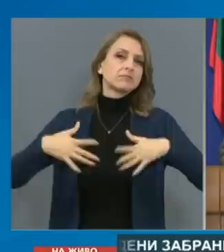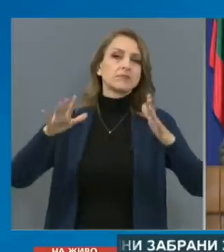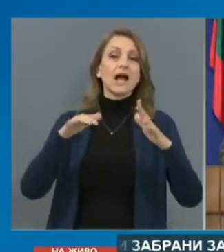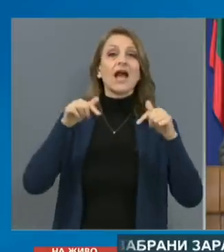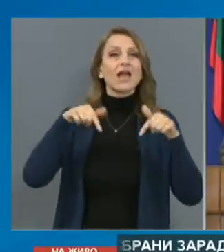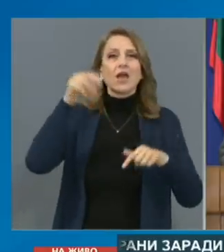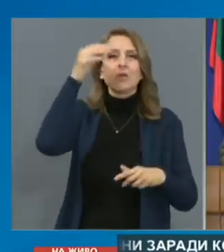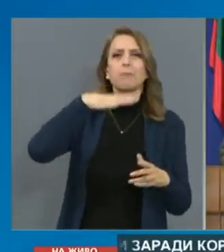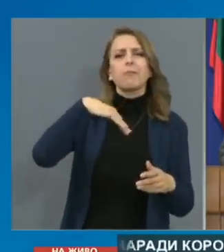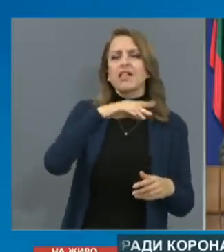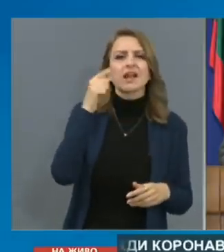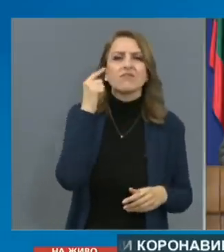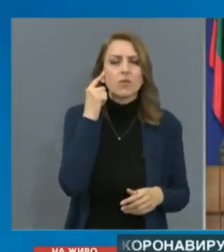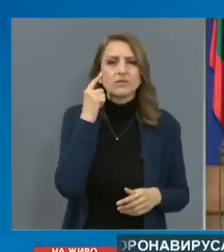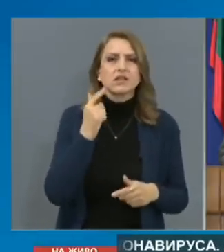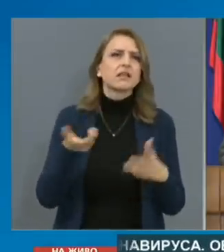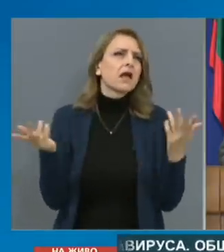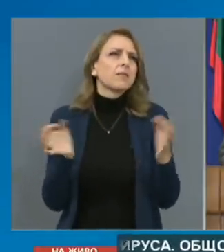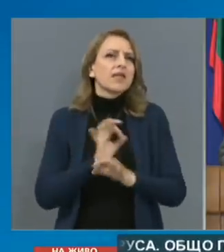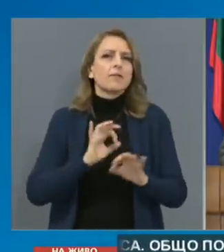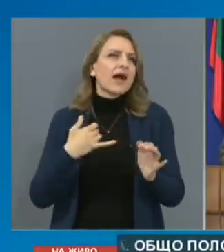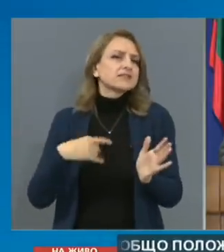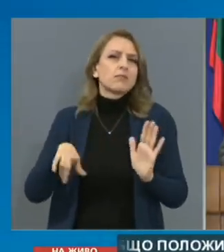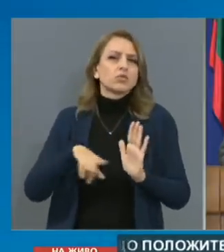значи хукване навън без никакви